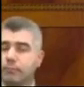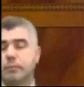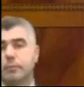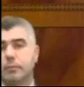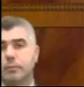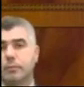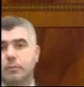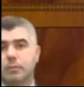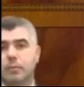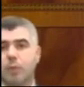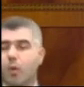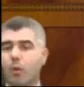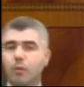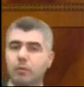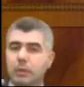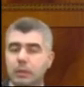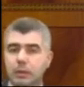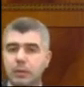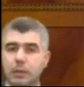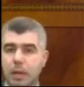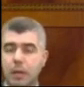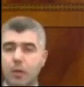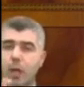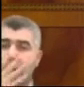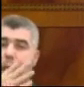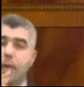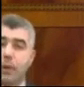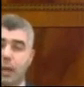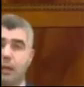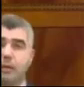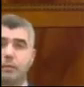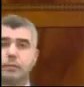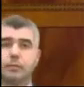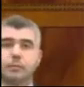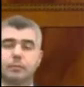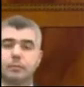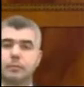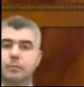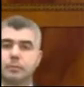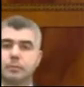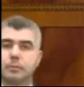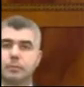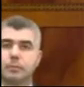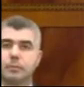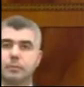أجل استقرار منطقة الساحل في مالي وفي مناطق أخرى.